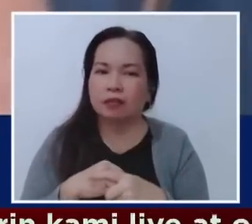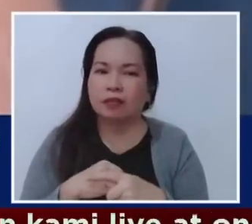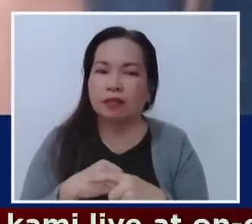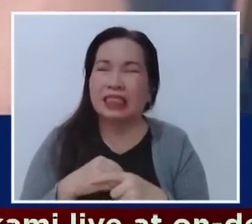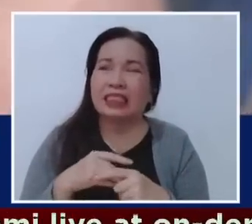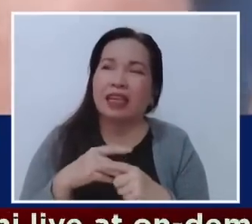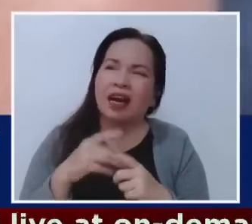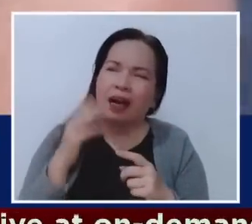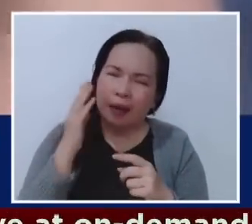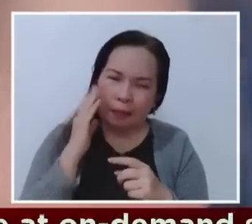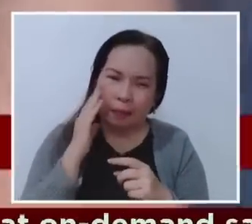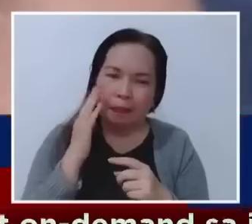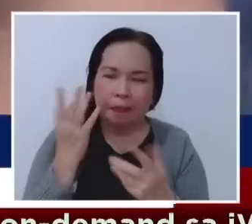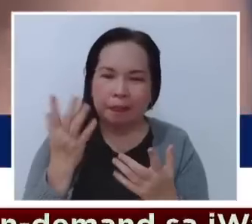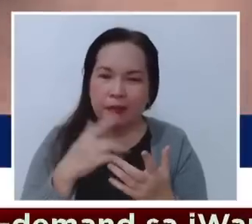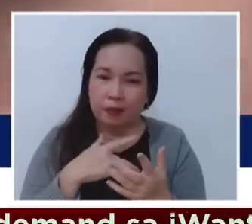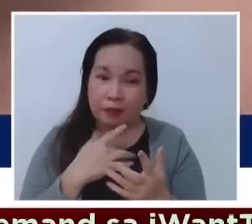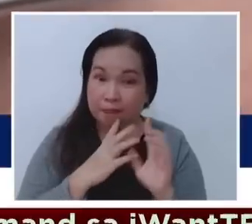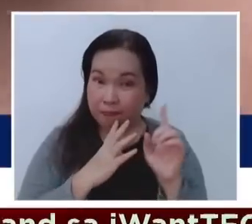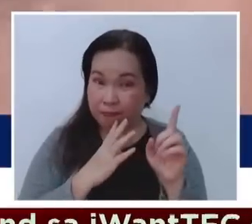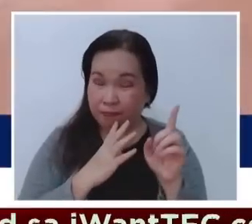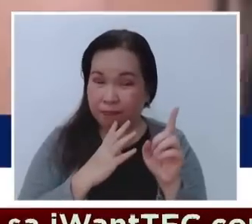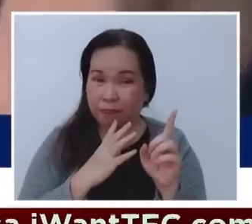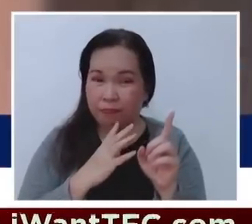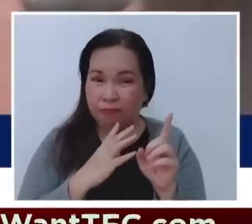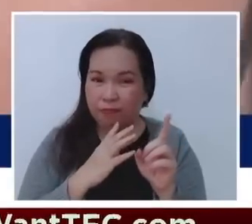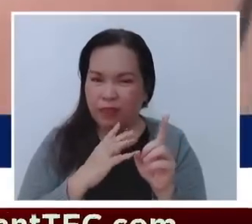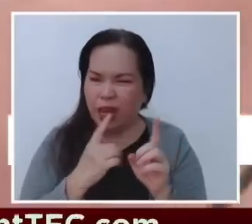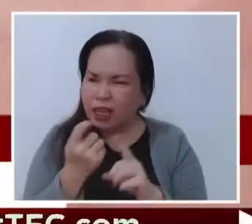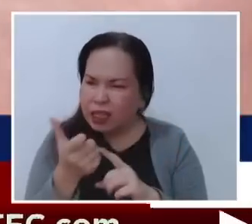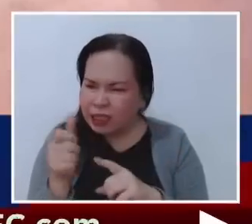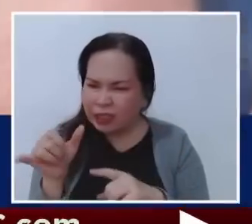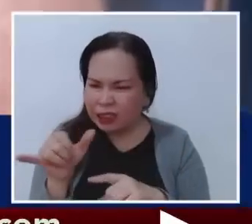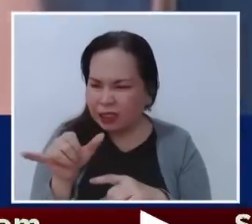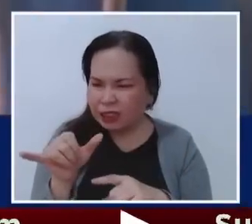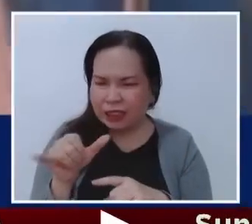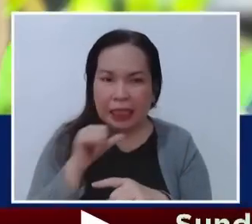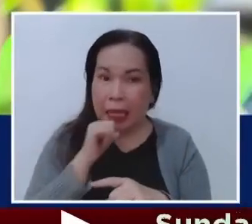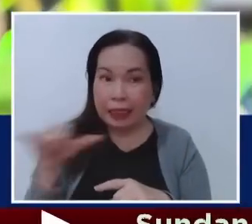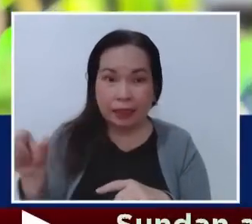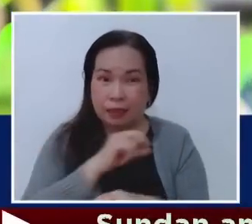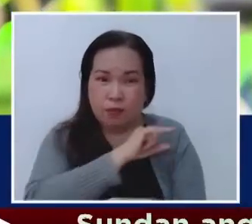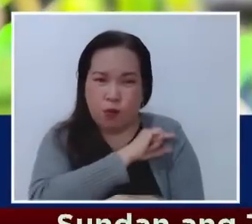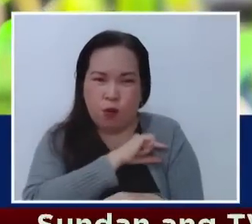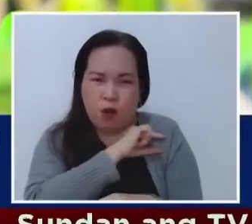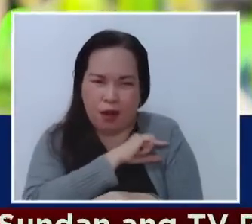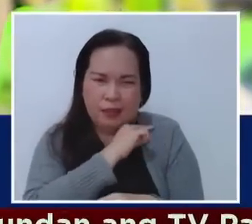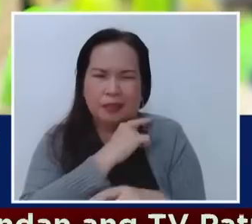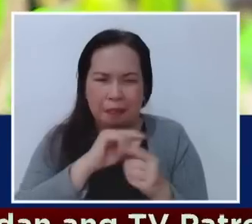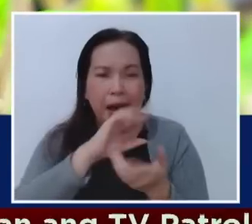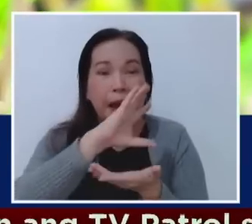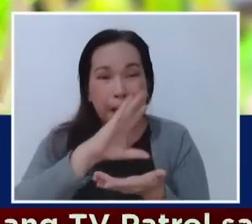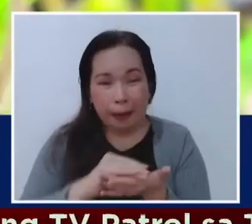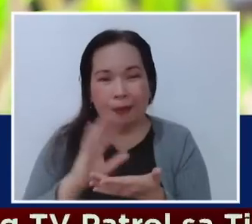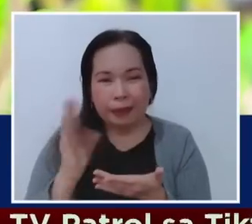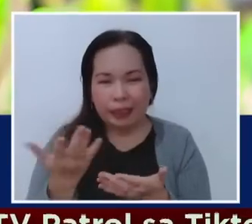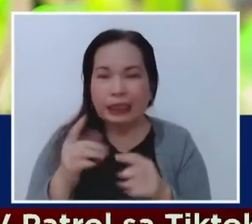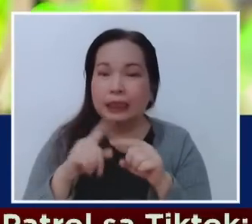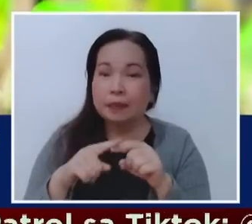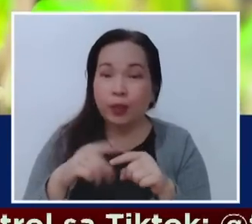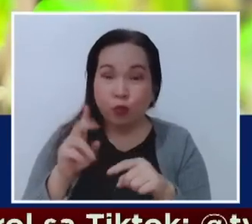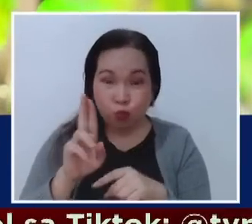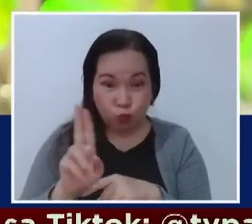na kasing magkaparehas ng quality po nung original. Depende rin po kasi sa paggamit.